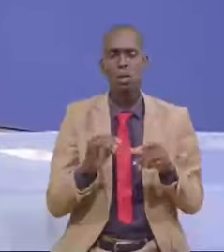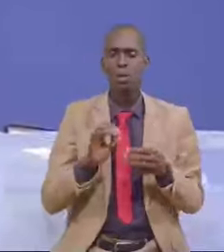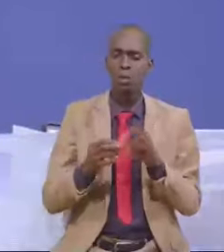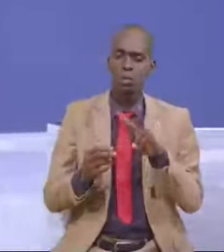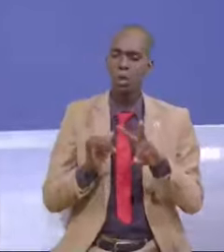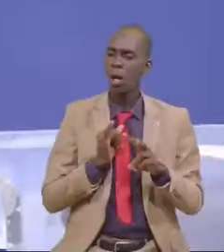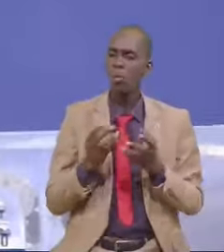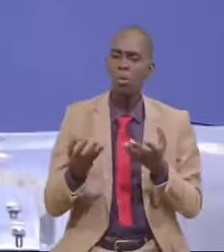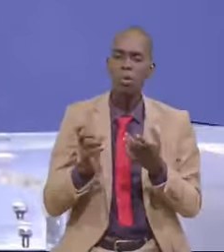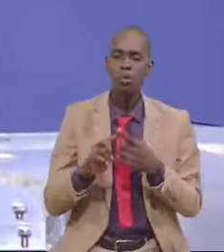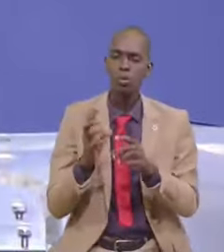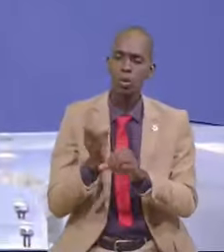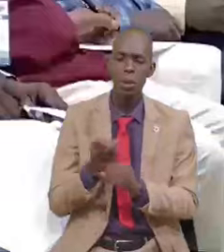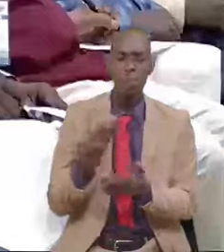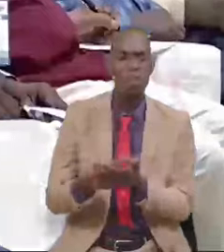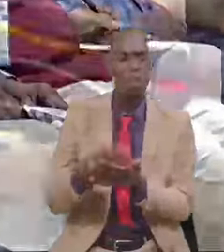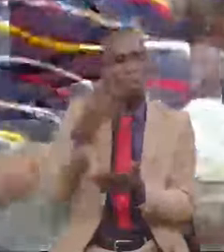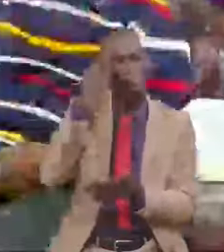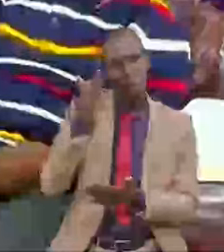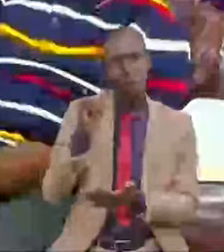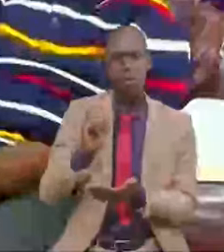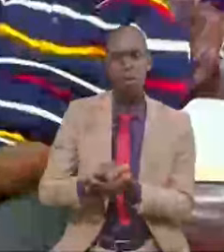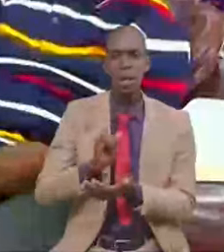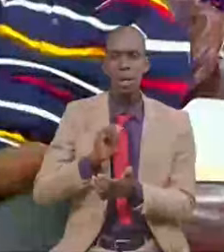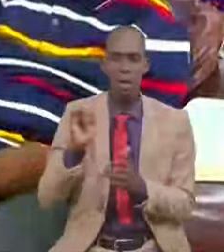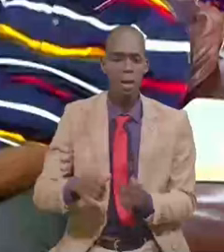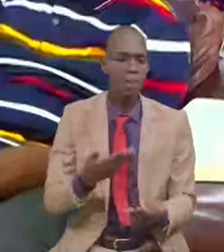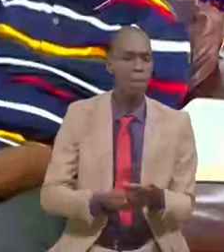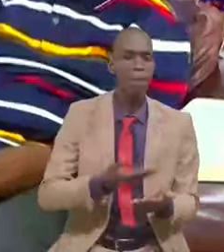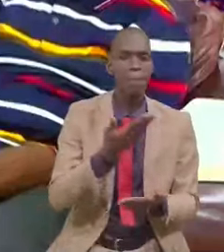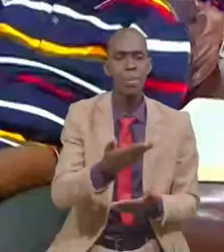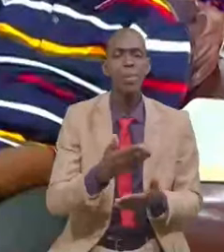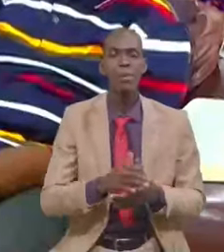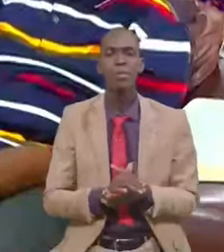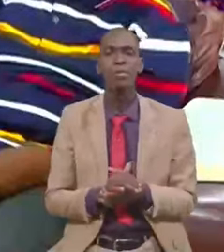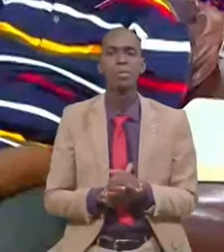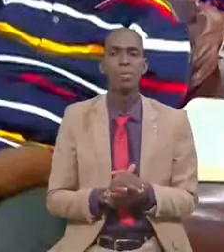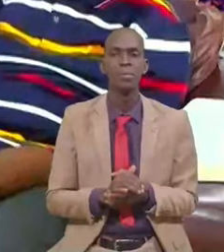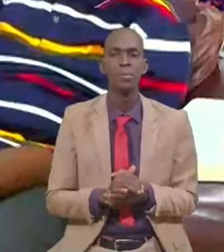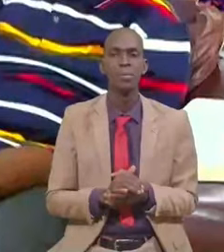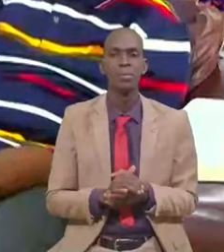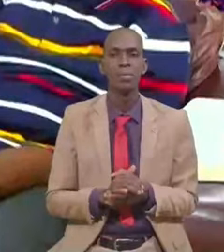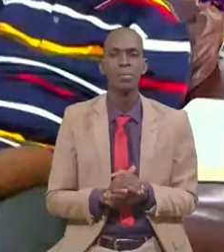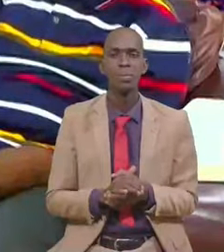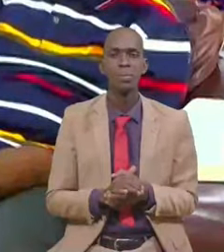Premièrement, donc, j'ai l'insatisfaction. Et deuxièmement, j'ai le désir d'acquérir de l'argent pour acheter ce que je veux.